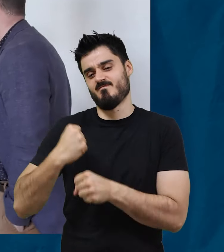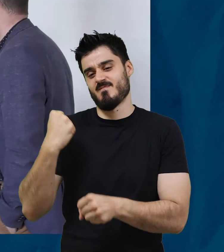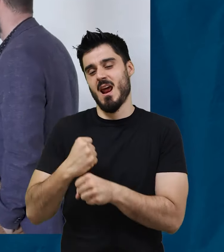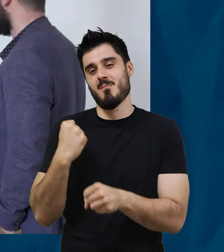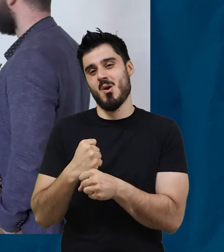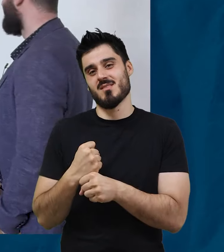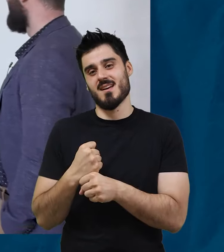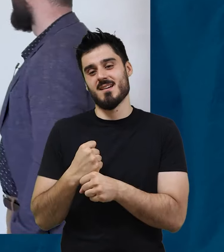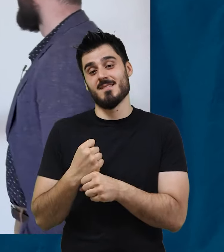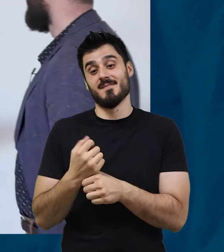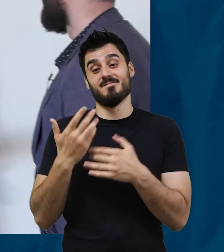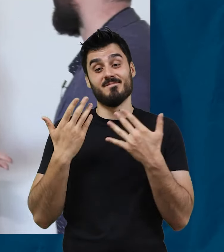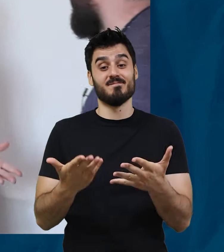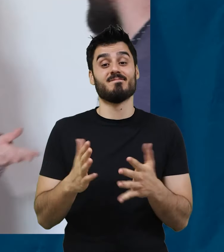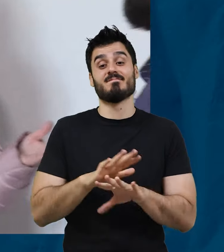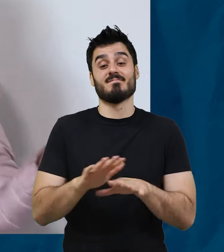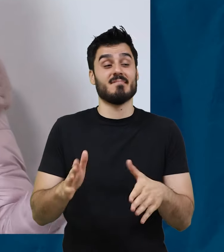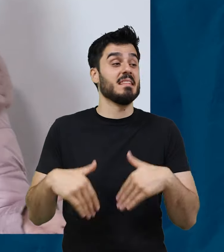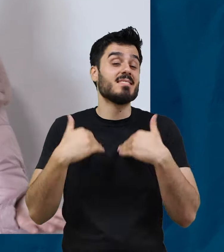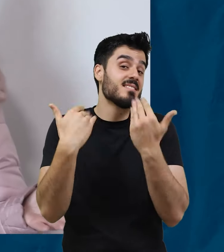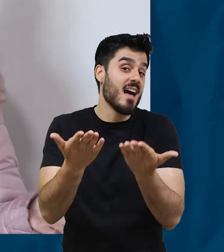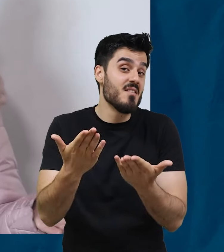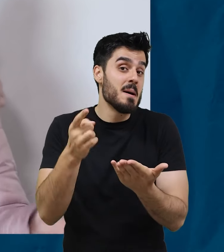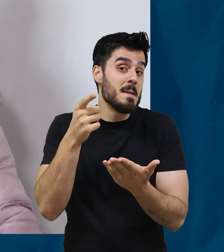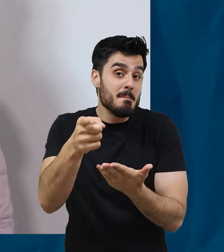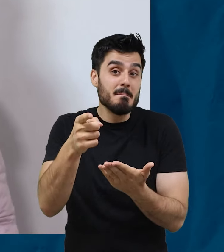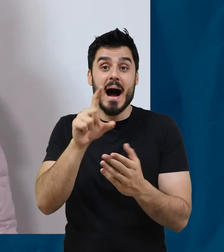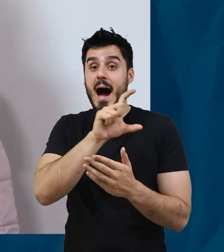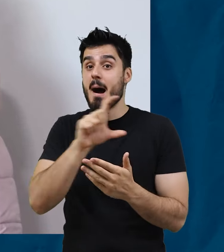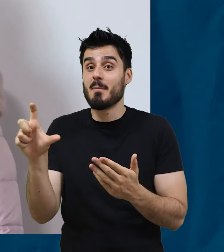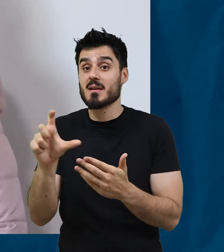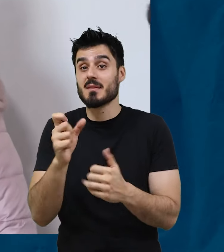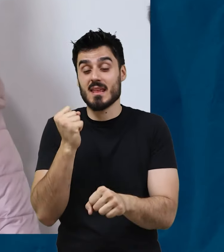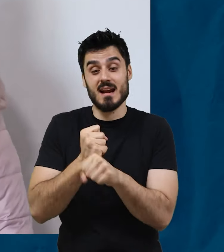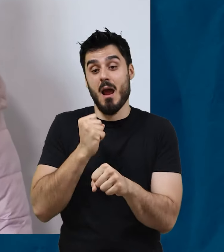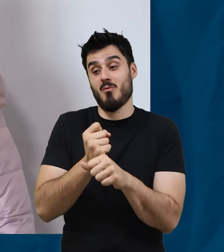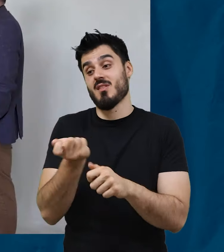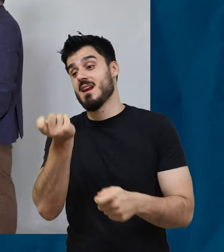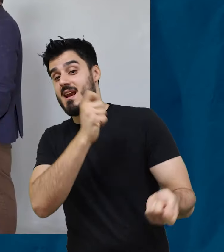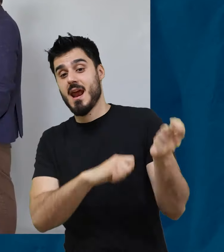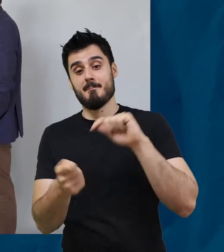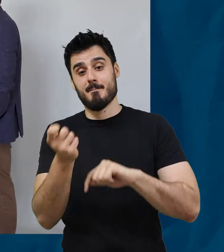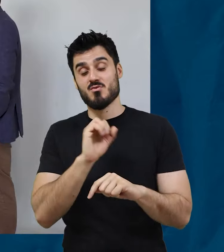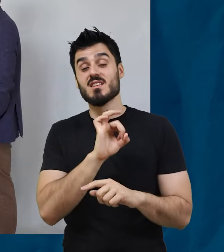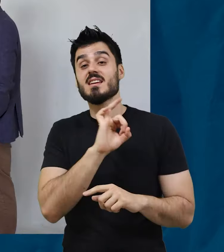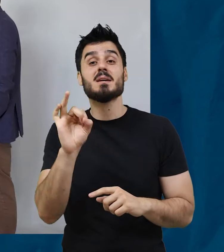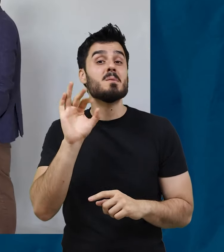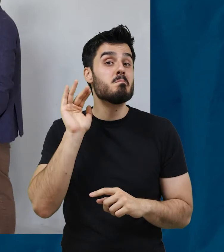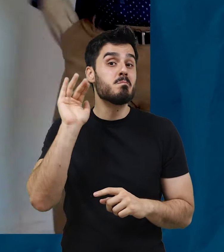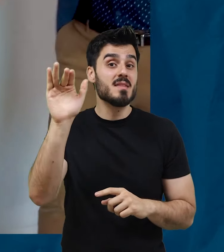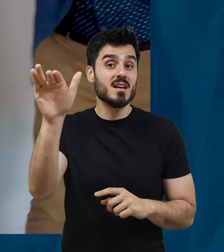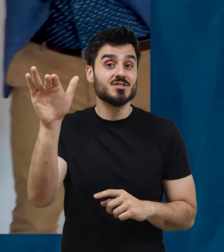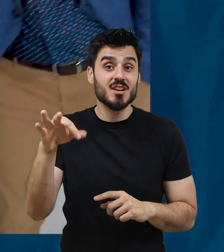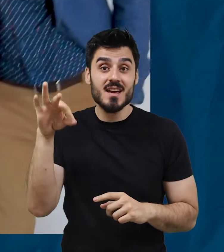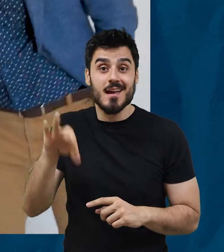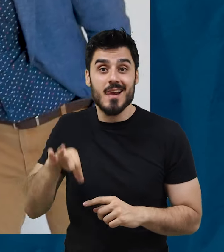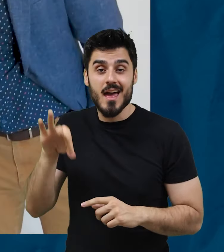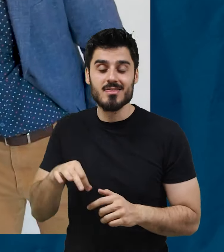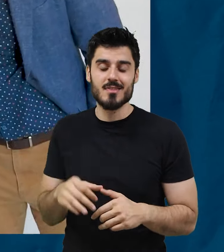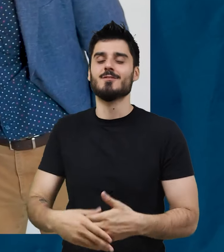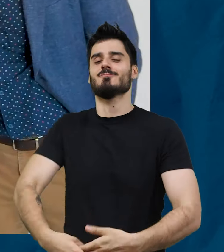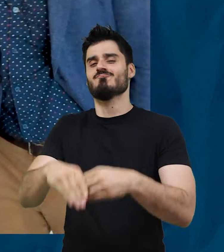в вашите ръце е нашият апартамент. Да. И нашите бъдещи клиенти. Ами, тогава